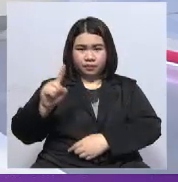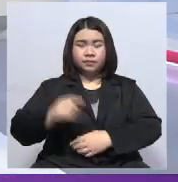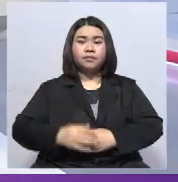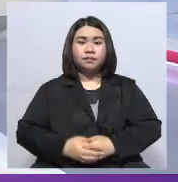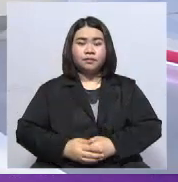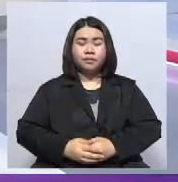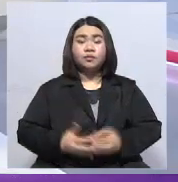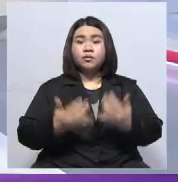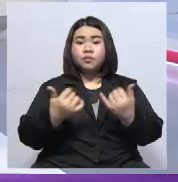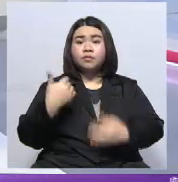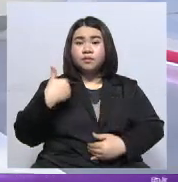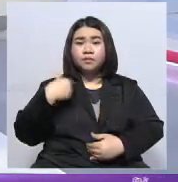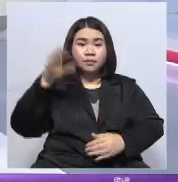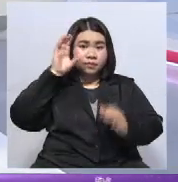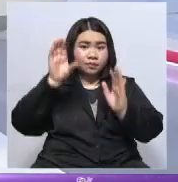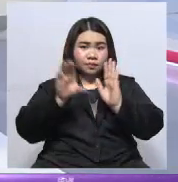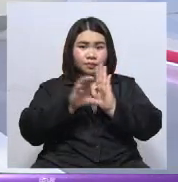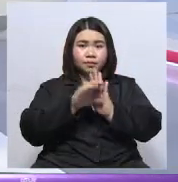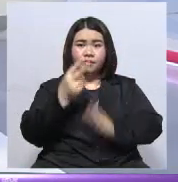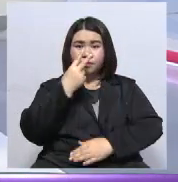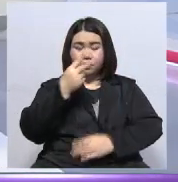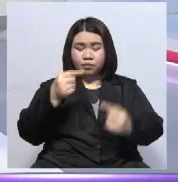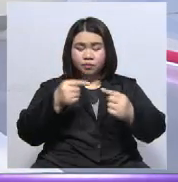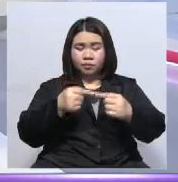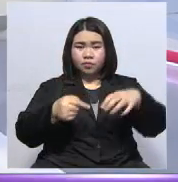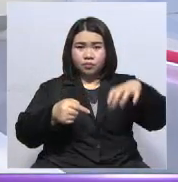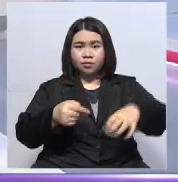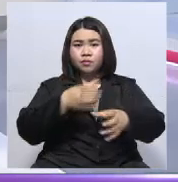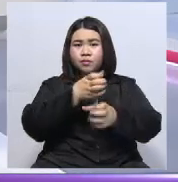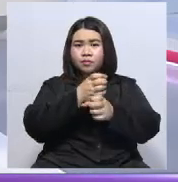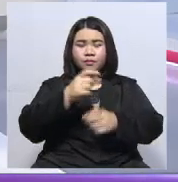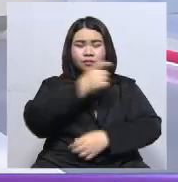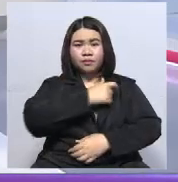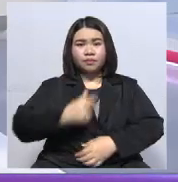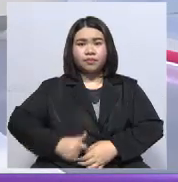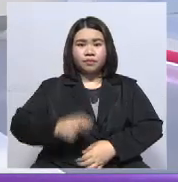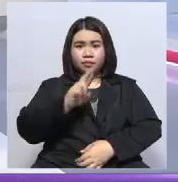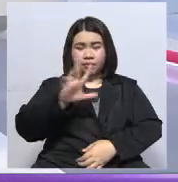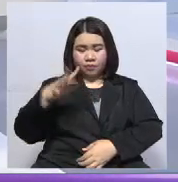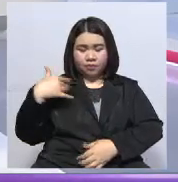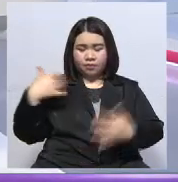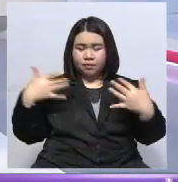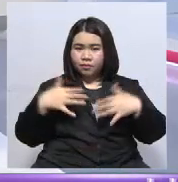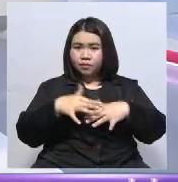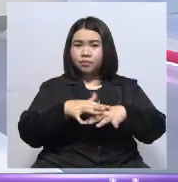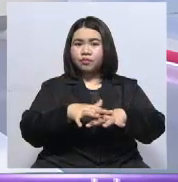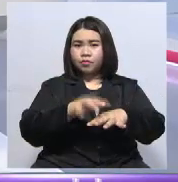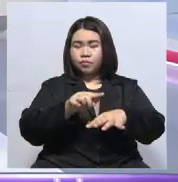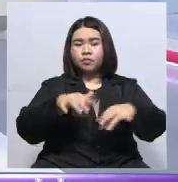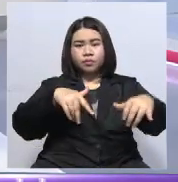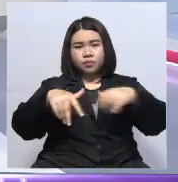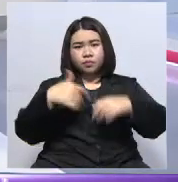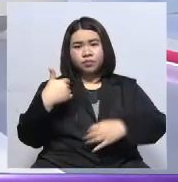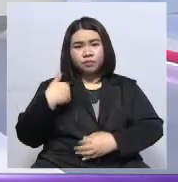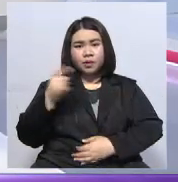งนี้ด้วยนะคะวันนี้จะมีบรรยากาศนะคะที่พระลานพระราชวังดุสิตก็มีประชาชนเนี่ยมาร่วมงานเป็นจำนวนมากเลยนะคะประชาชน